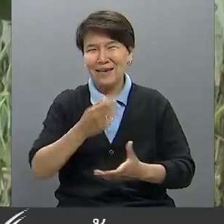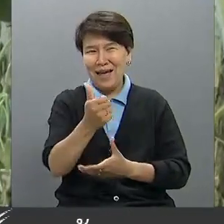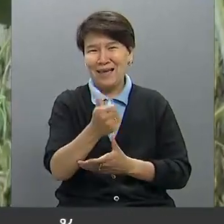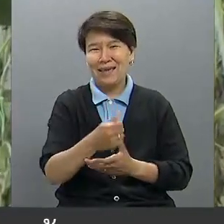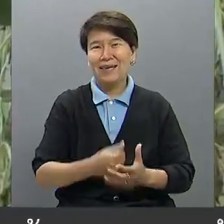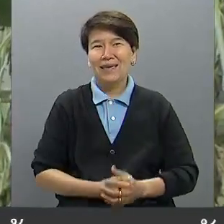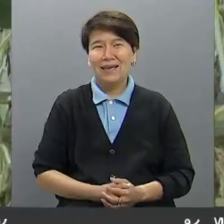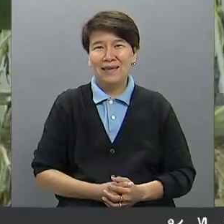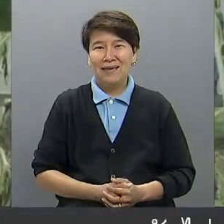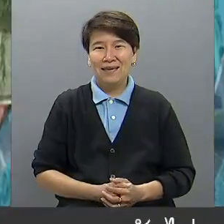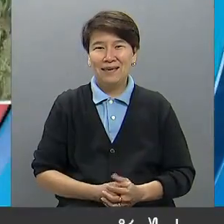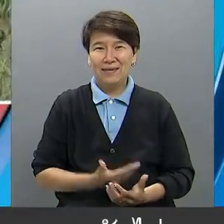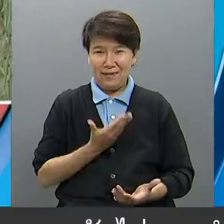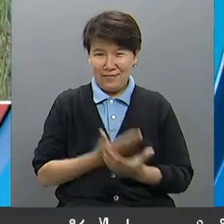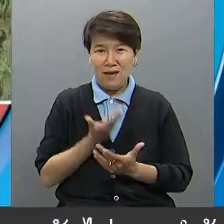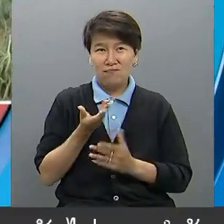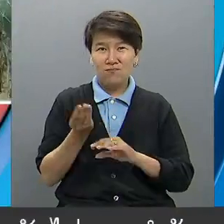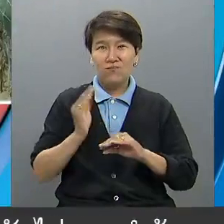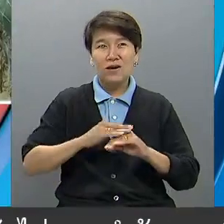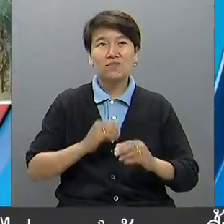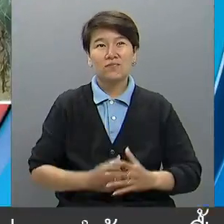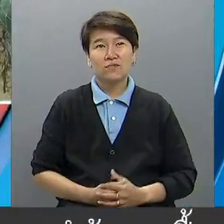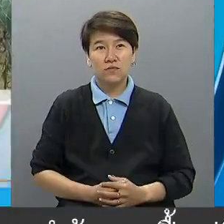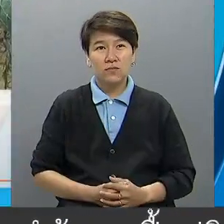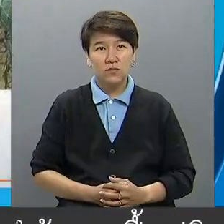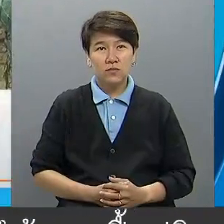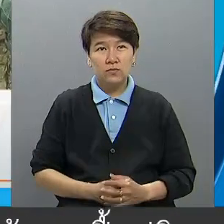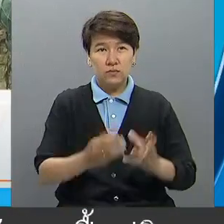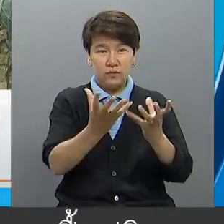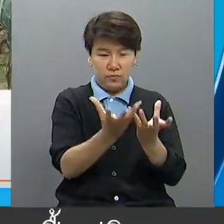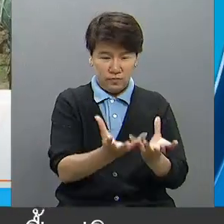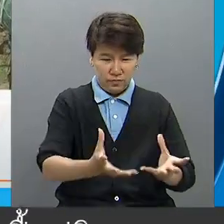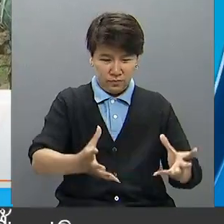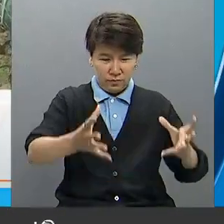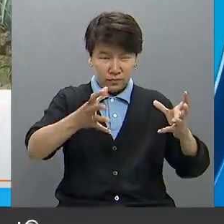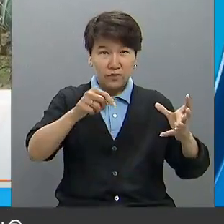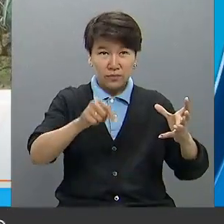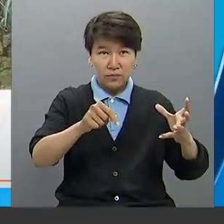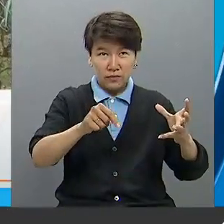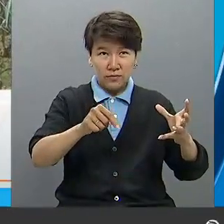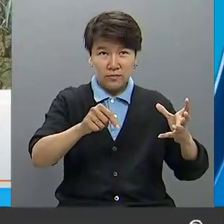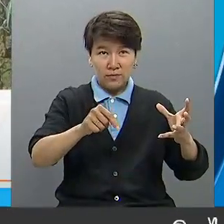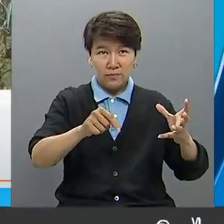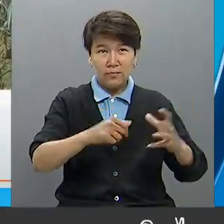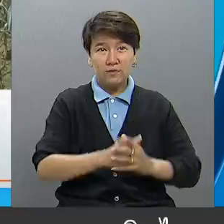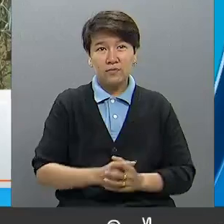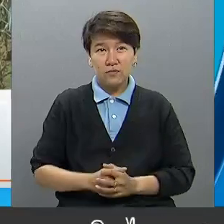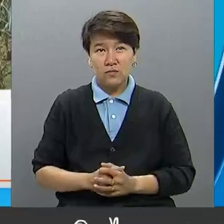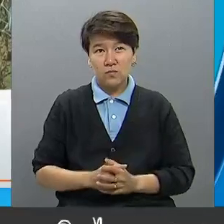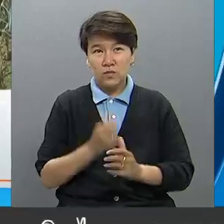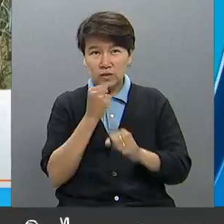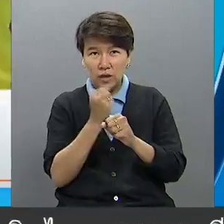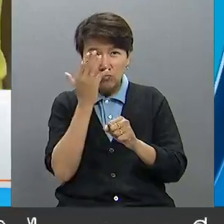อันนี้ก็ผมถึงบอกไงว่าถ้าเกิดมาพอเป็นอย่างนี้มันได้คุณค่าต่างกันอ ัน นี้คือแตงโมทั่วไปไงแต่เข้าใจแหละคือเขาตัดแต่งให้เรา ตัดแต่งยังไงคะแบ